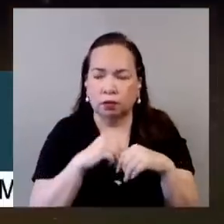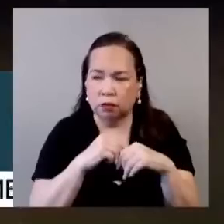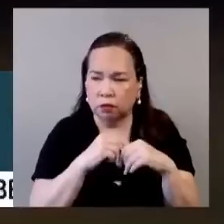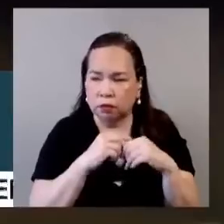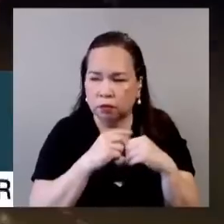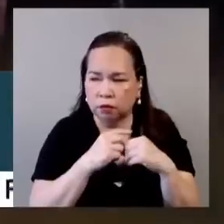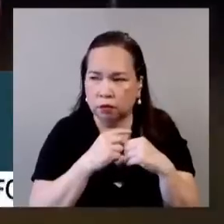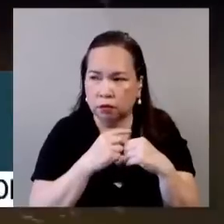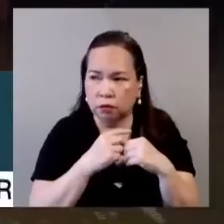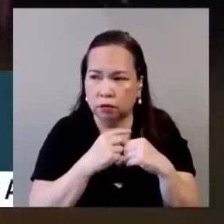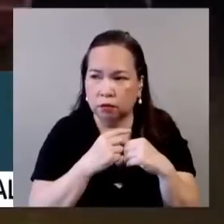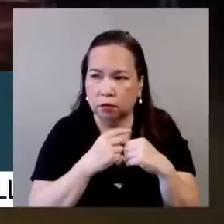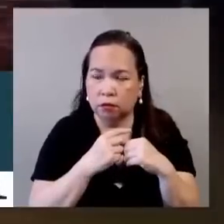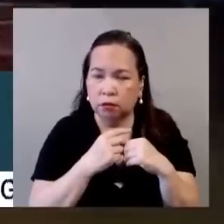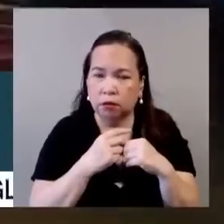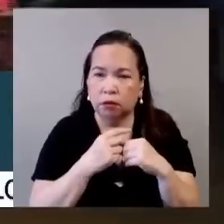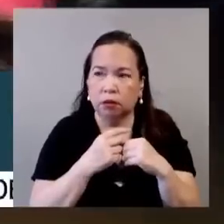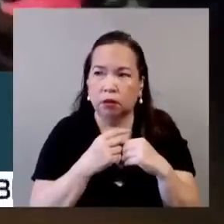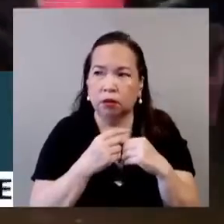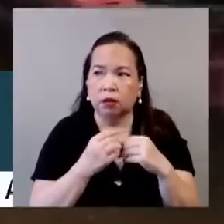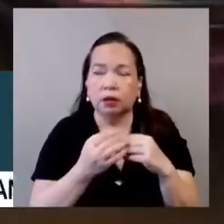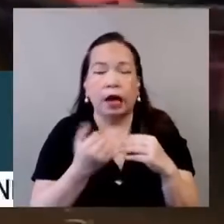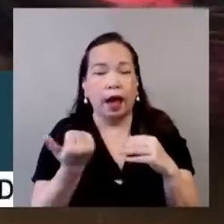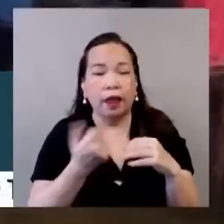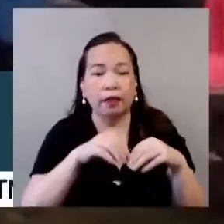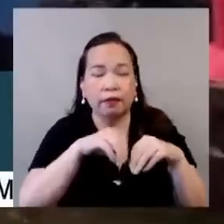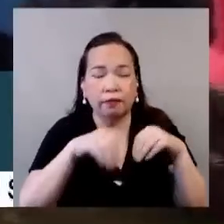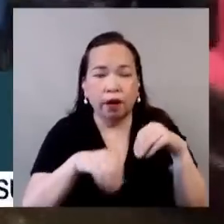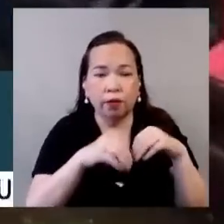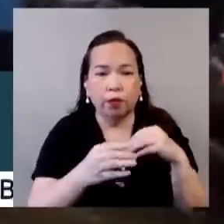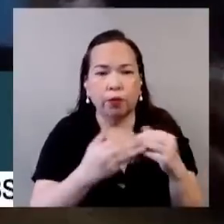umabot po ng higit 4,000 individuals.